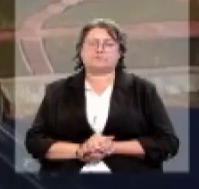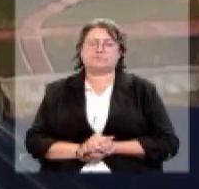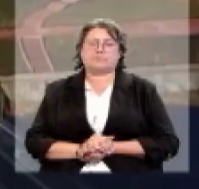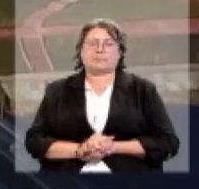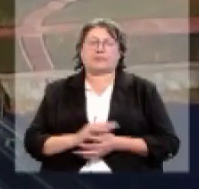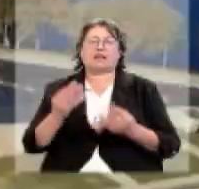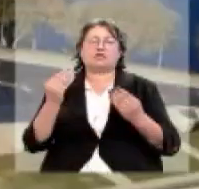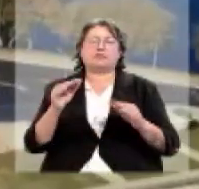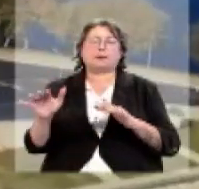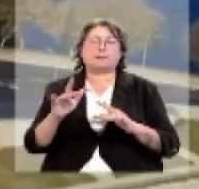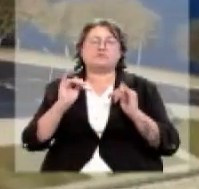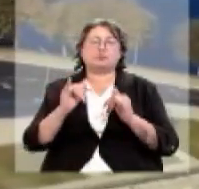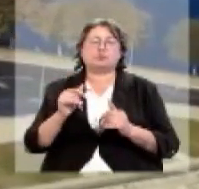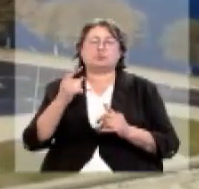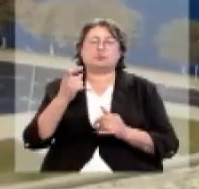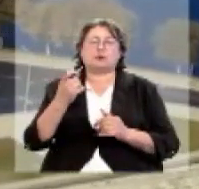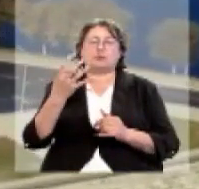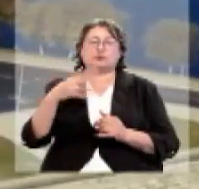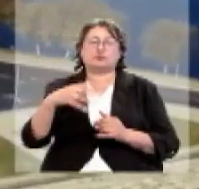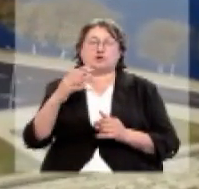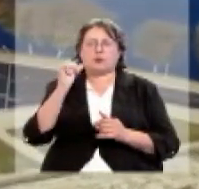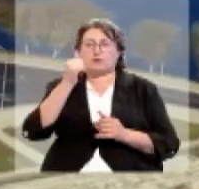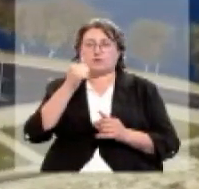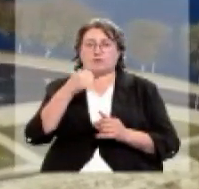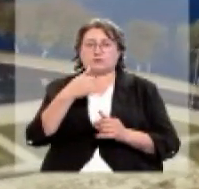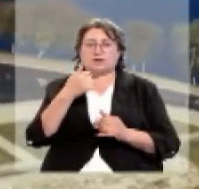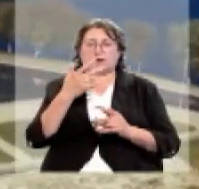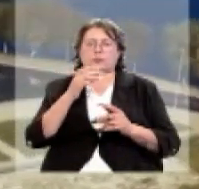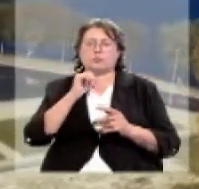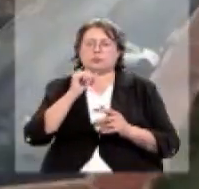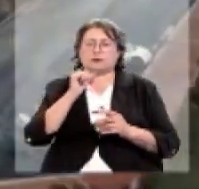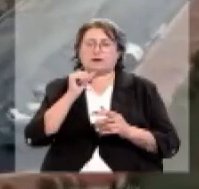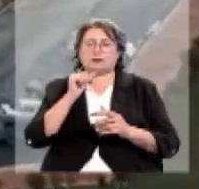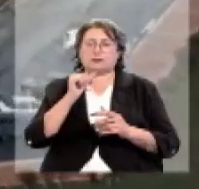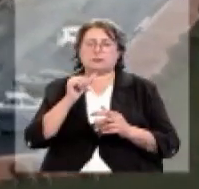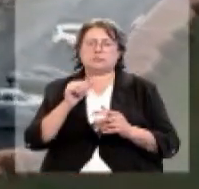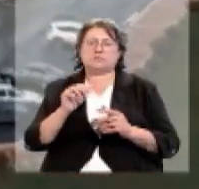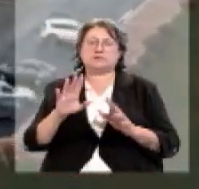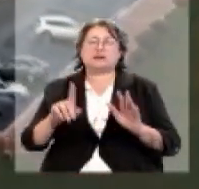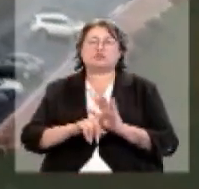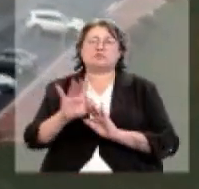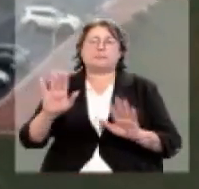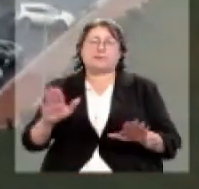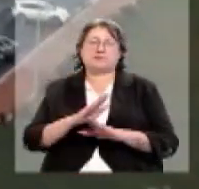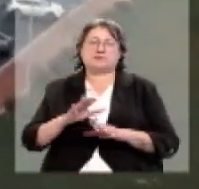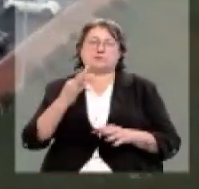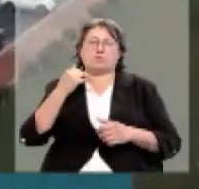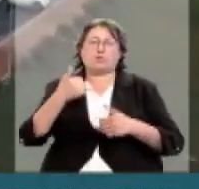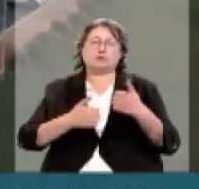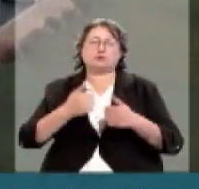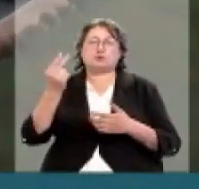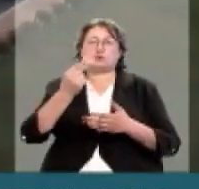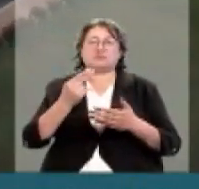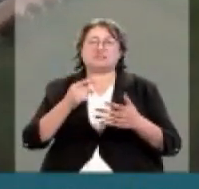Қаланың 144 жылдығына арналған салтанатты шара орталықта ретро әндермен басталды. Әрі қарай көркем өнерпаздар байқауы, қаланың